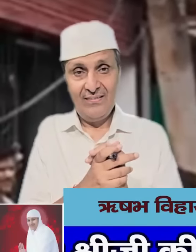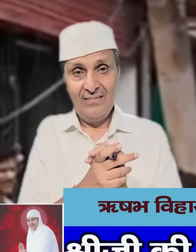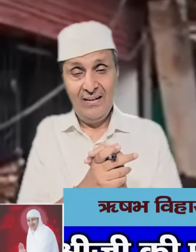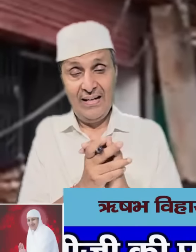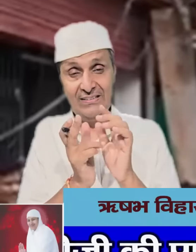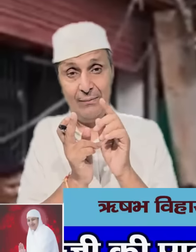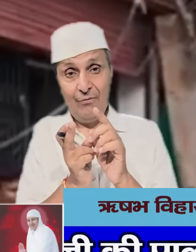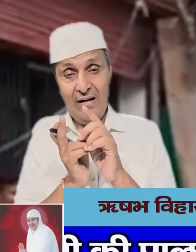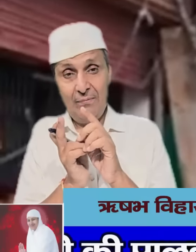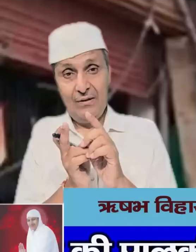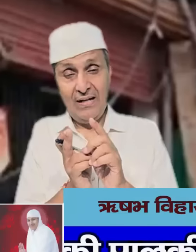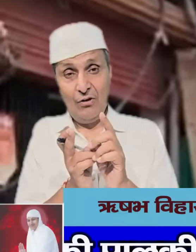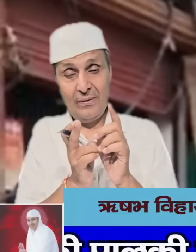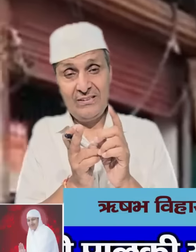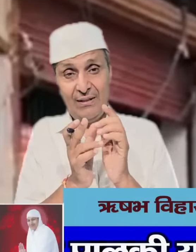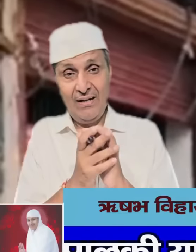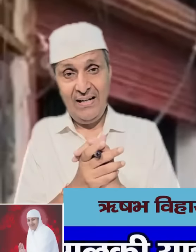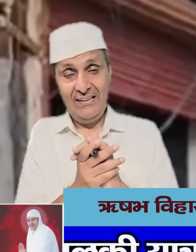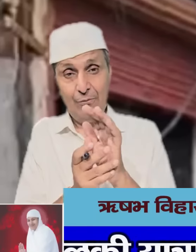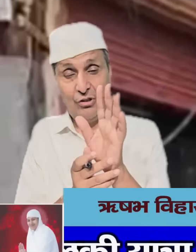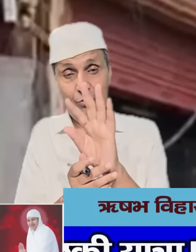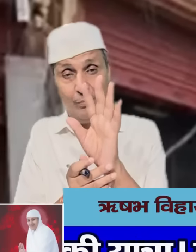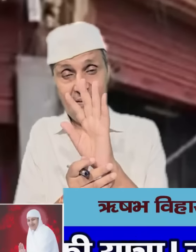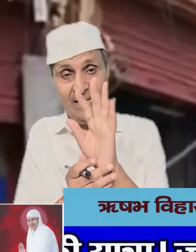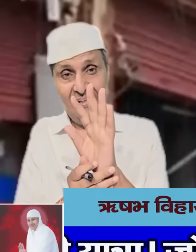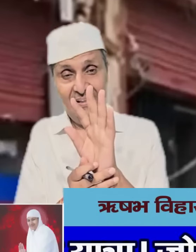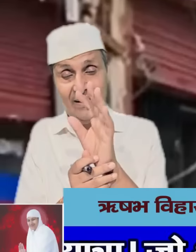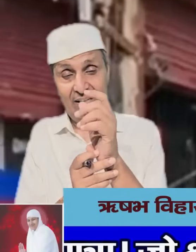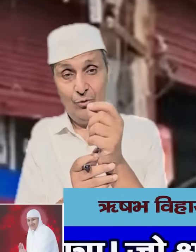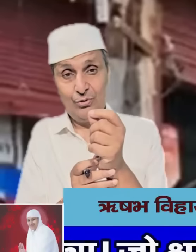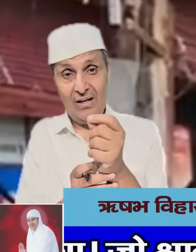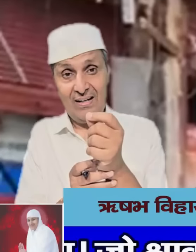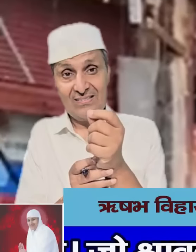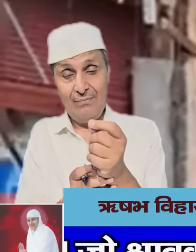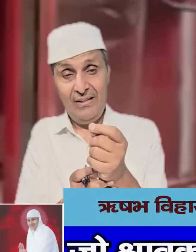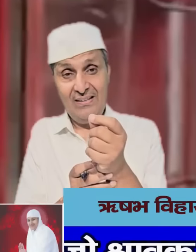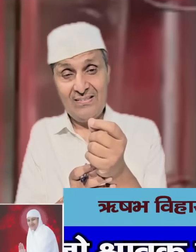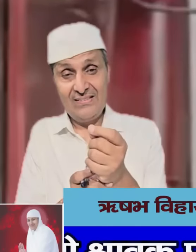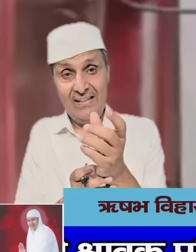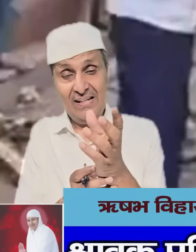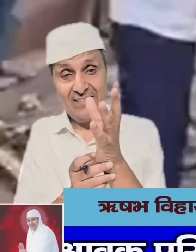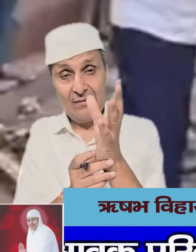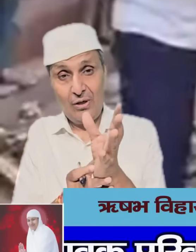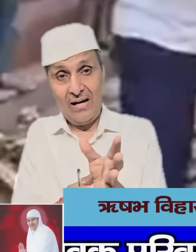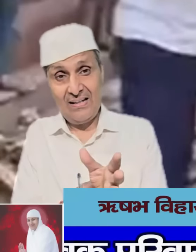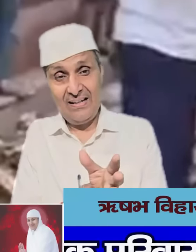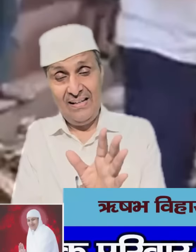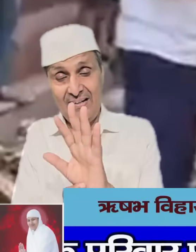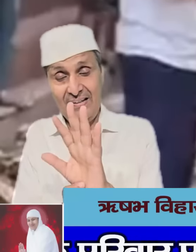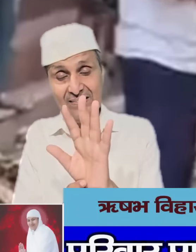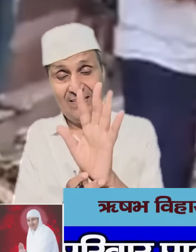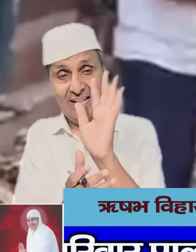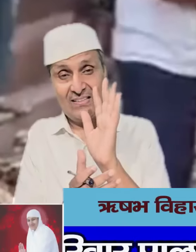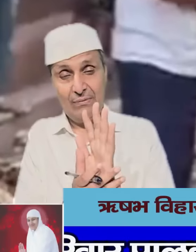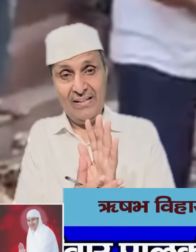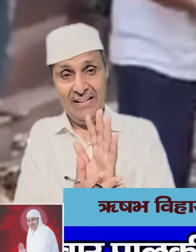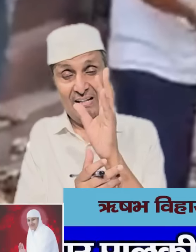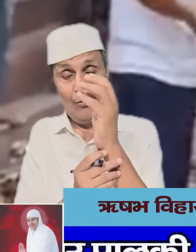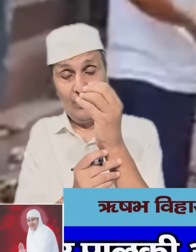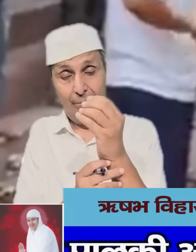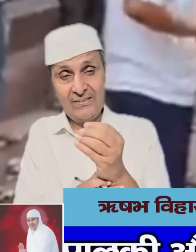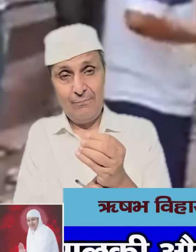था, लेकिन जब फायर ब्रिगेड वाले और बचाने वाले आए तब उसने उनको बताया नहीं कि दूसरा रास्ता भी है यहां से जाने का। ये रास्ते में तो आग लग गई है, यहां से जाना